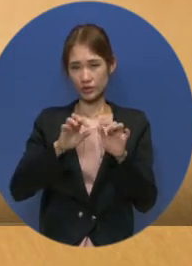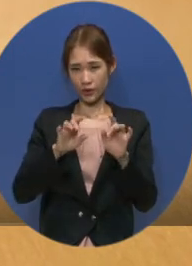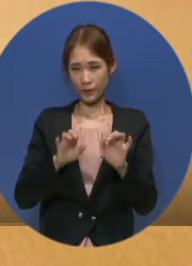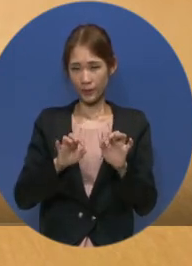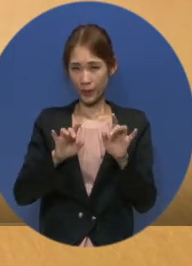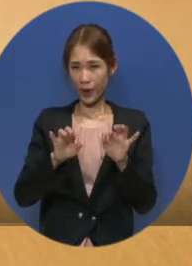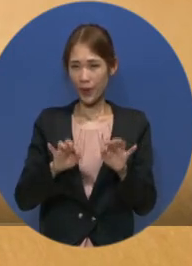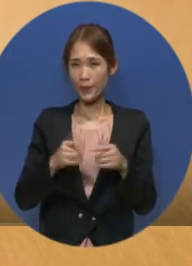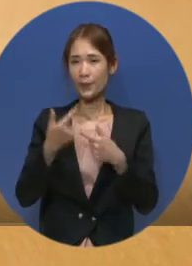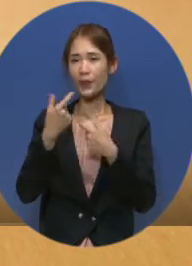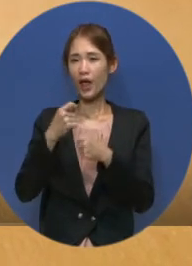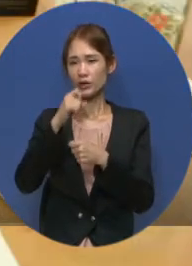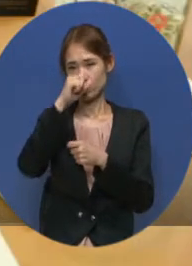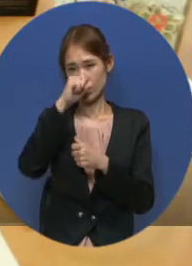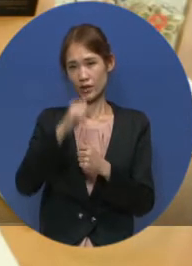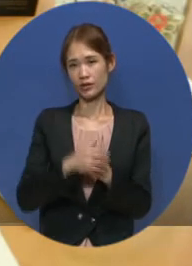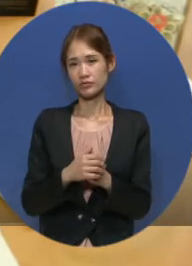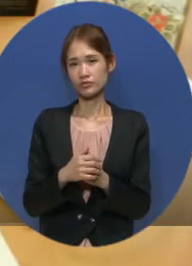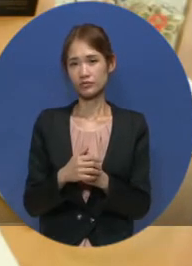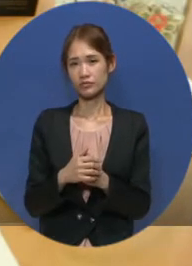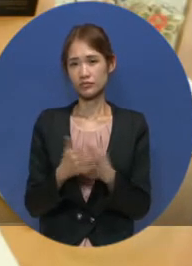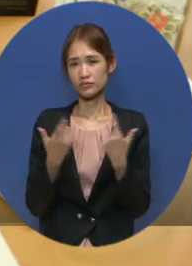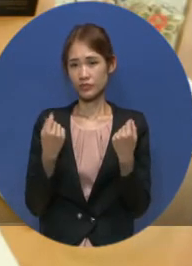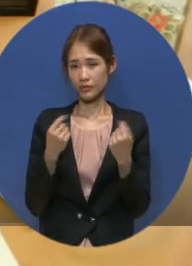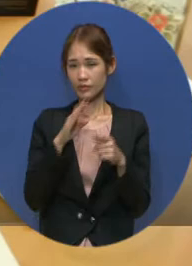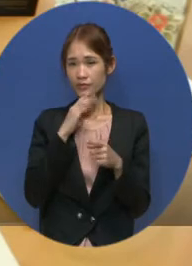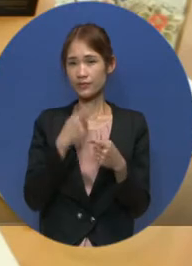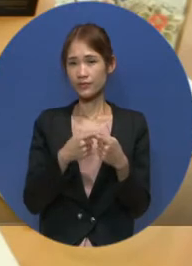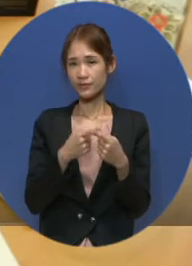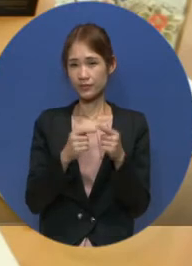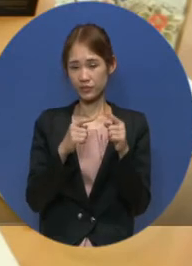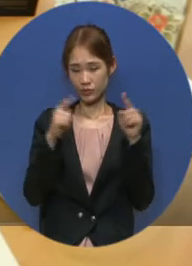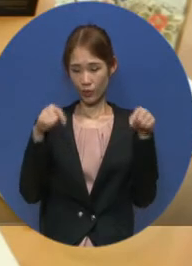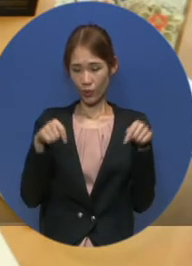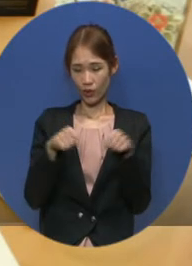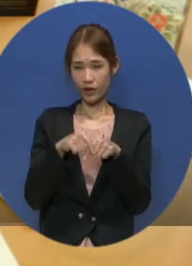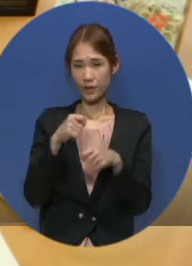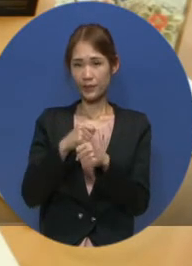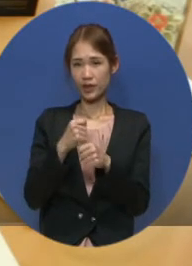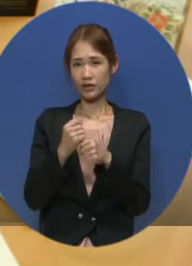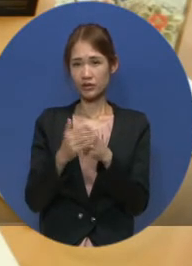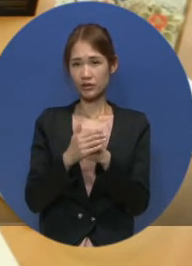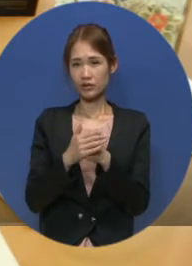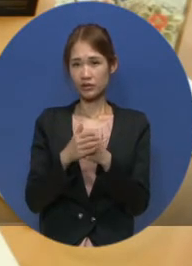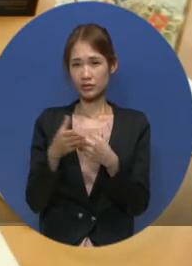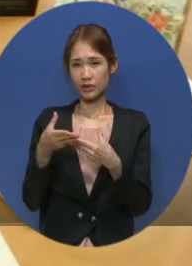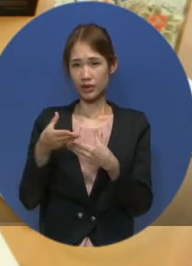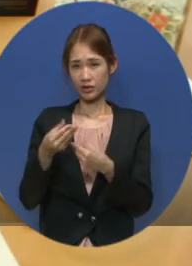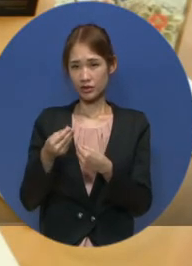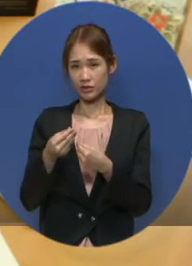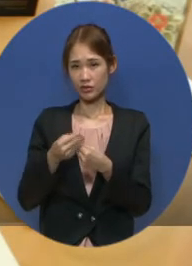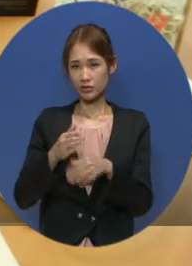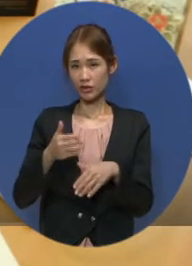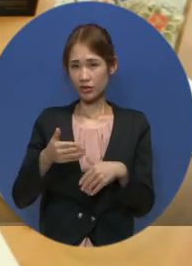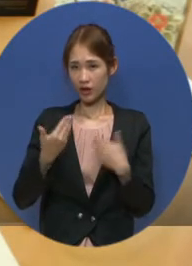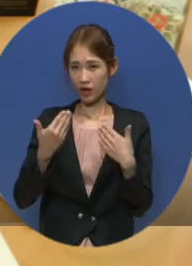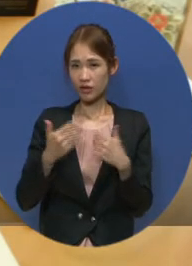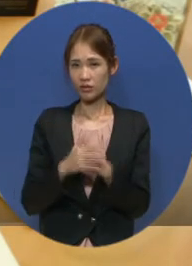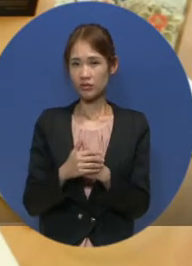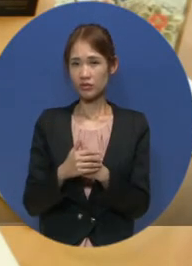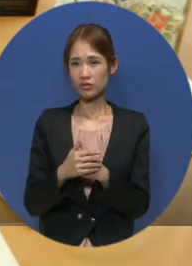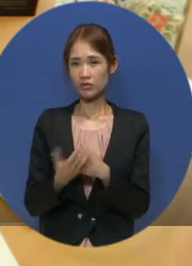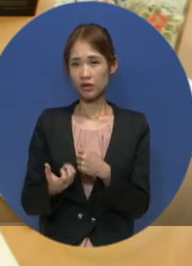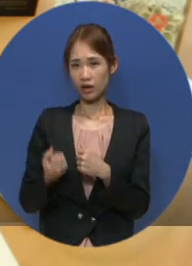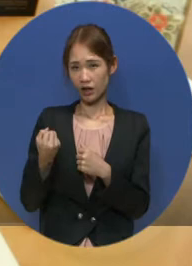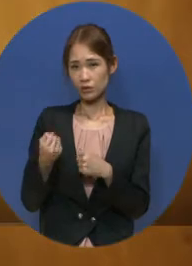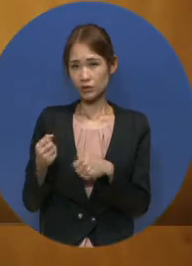굉장히 최적화되어 있는 각도고요. 이것도 마찬가지로 종이 한 장으로 만들었기 때문에 이렇게 접어서 가볍게 휴대를